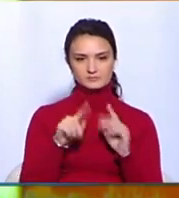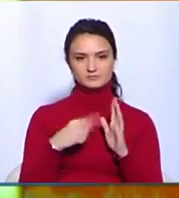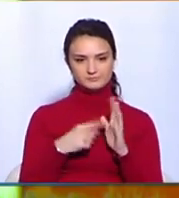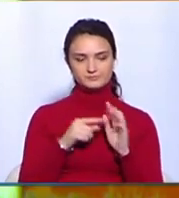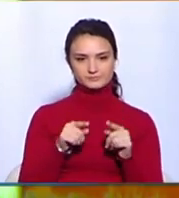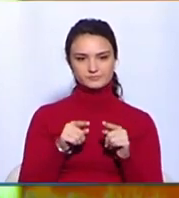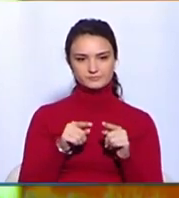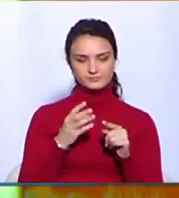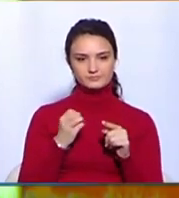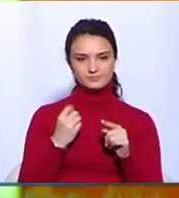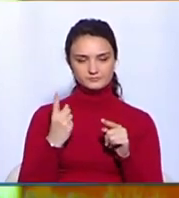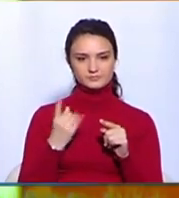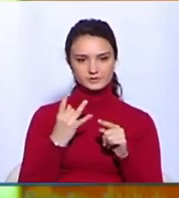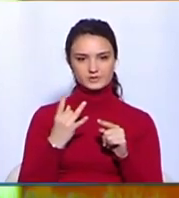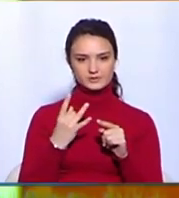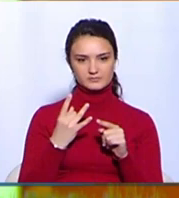საკითხზე. არაერთხელ